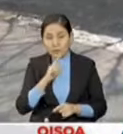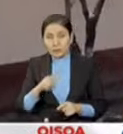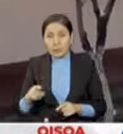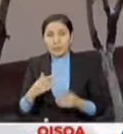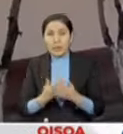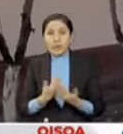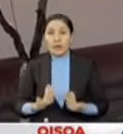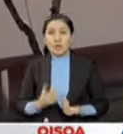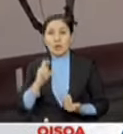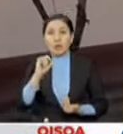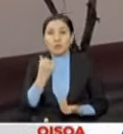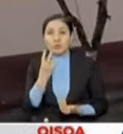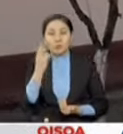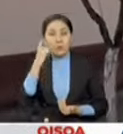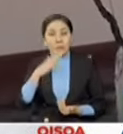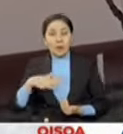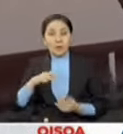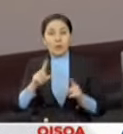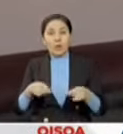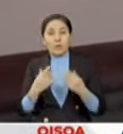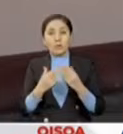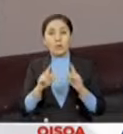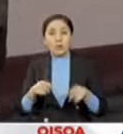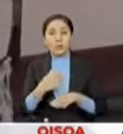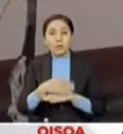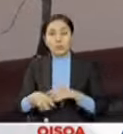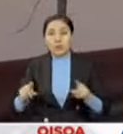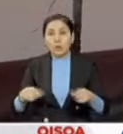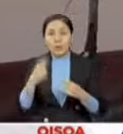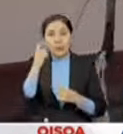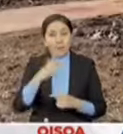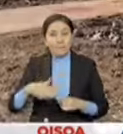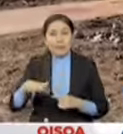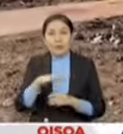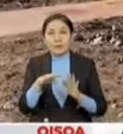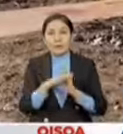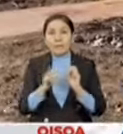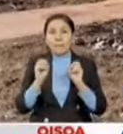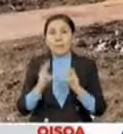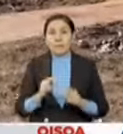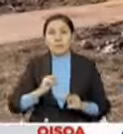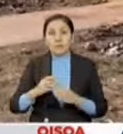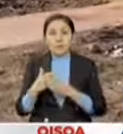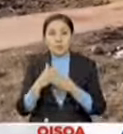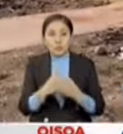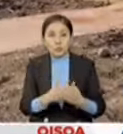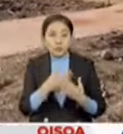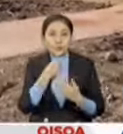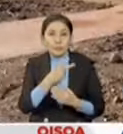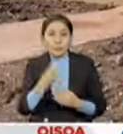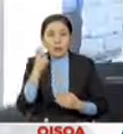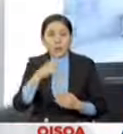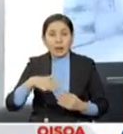hayot tumani Xushnud mahallasida obod xonadon, obod ko'cha va obod mahalla dasturi asosida maxsus ishchi guruhi tashkil etilib, mahalla